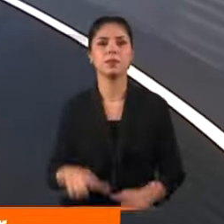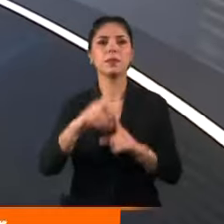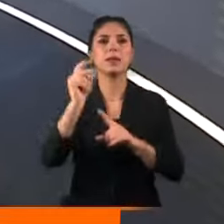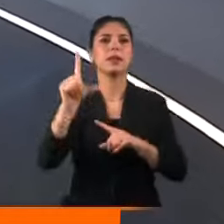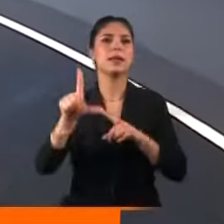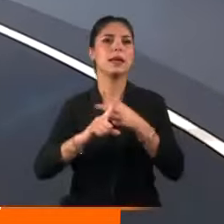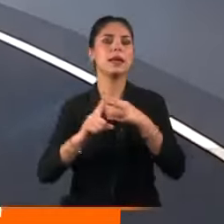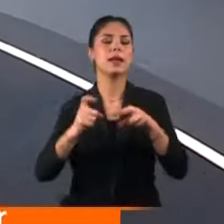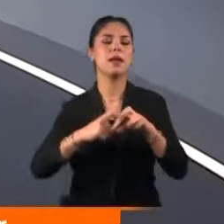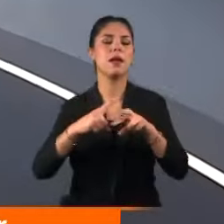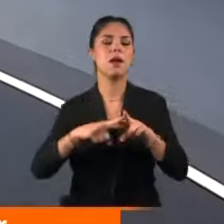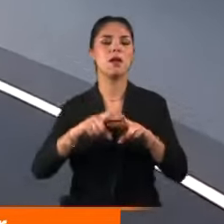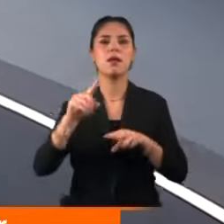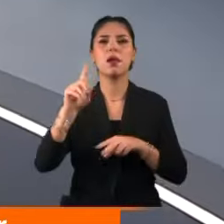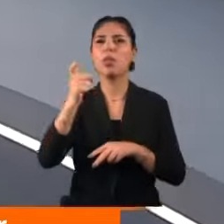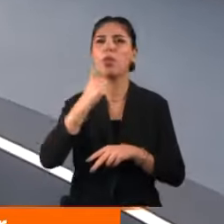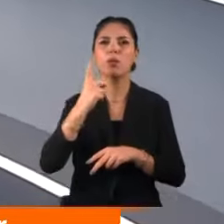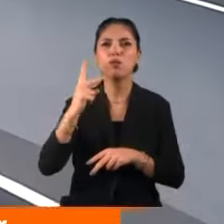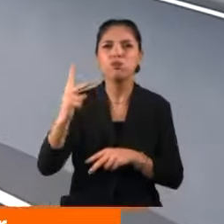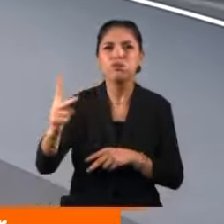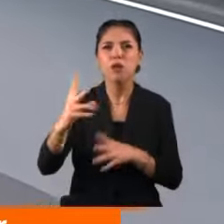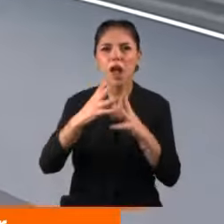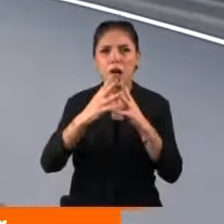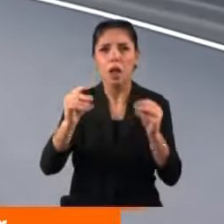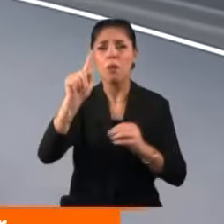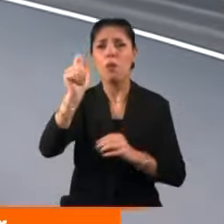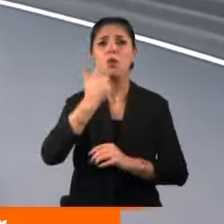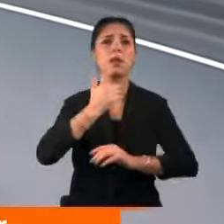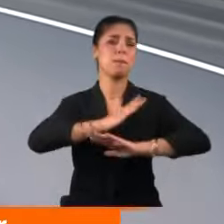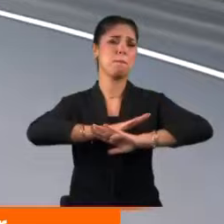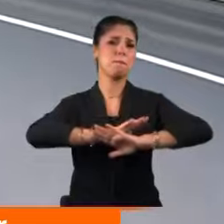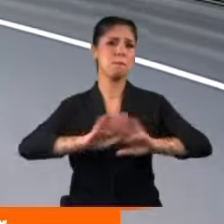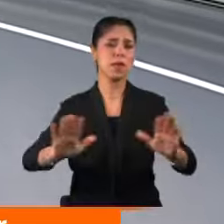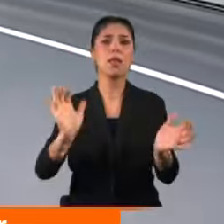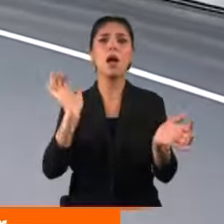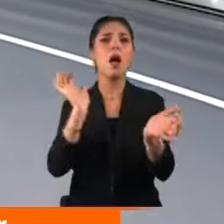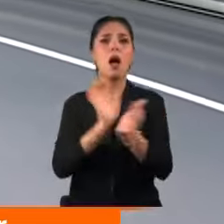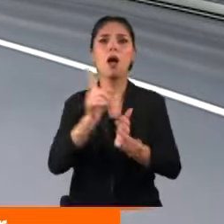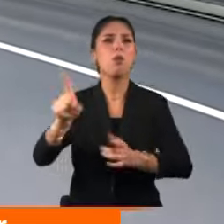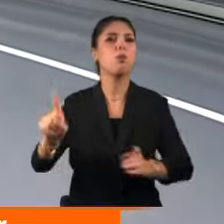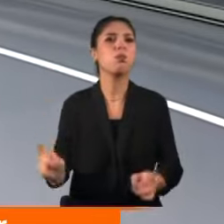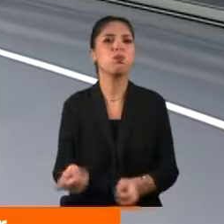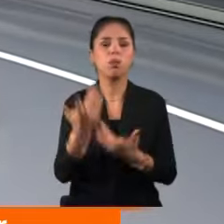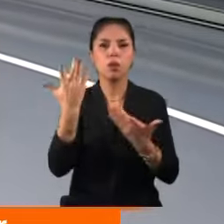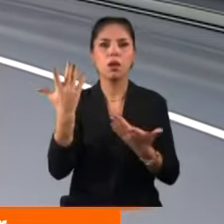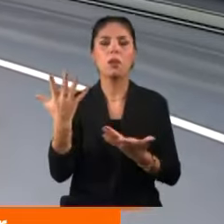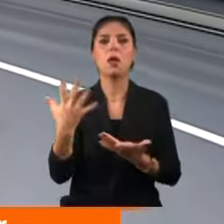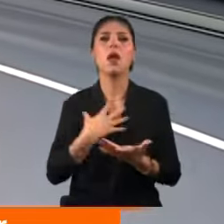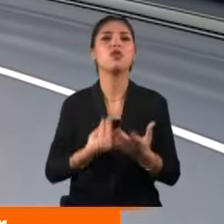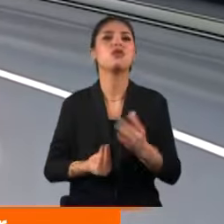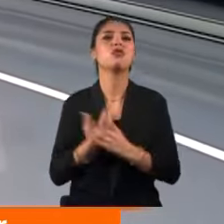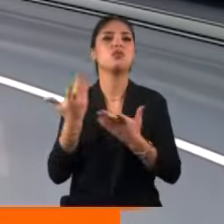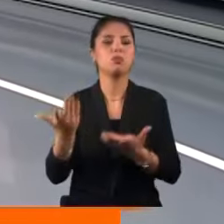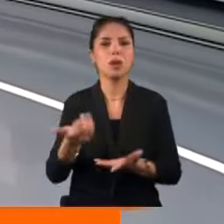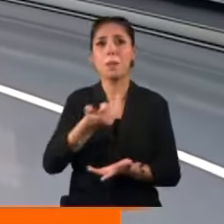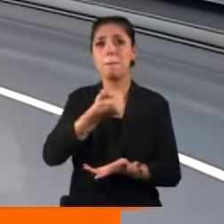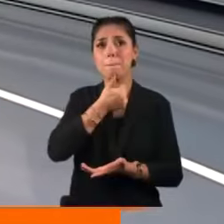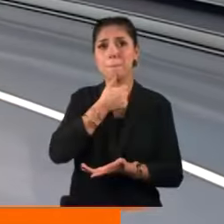Dilara Kayıkçı 9 yaşındaydı kaybolduğunda. Aradan 16 yıl geçti. Ne ailesi onu bulabildi ne kendi ortaya çıktı.